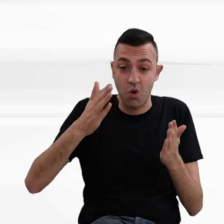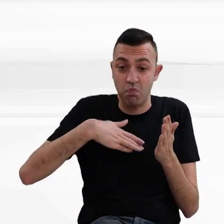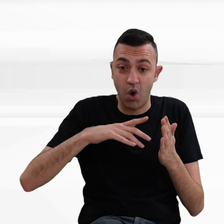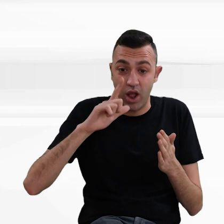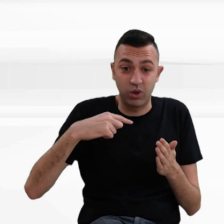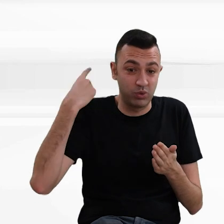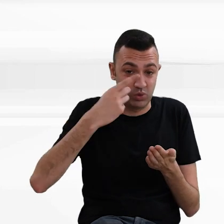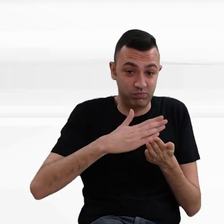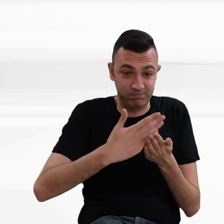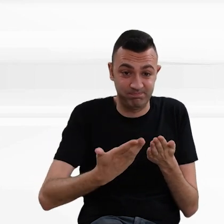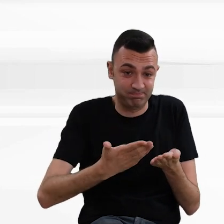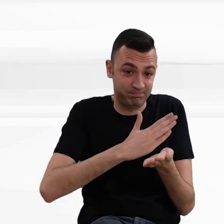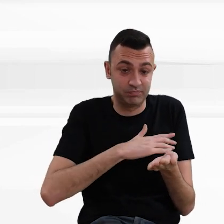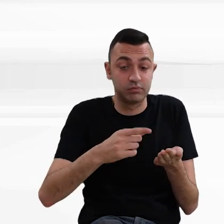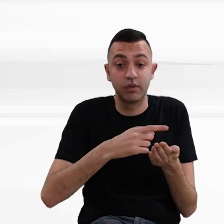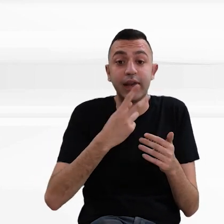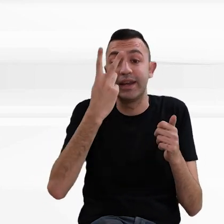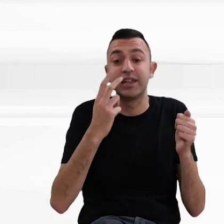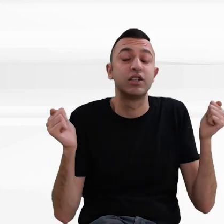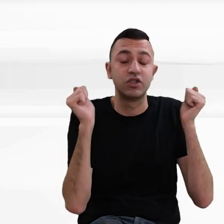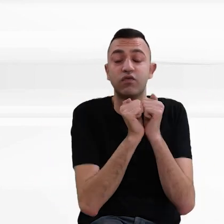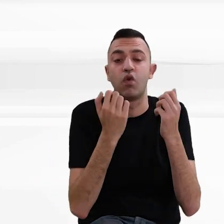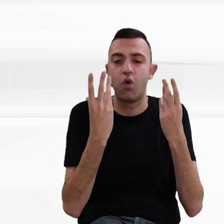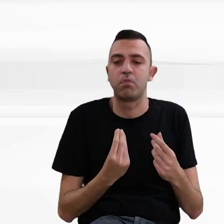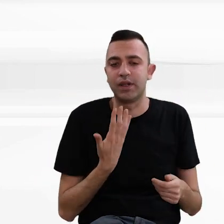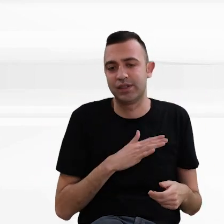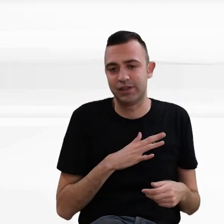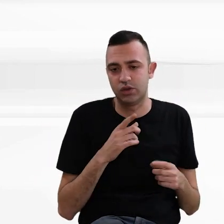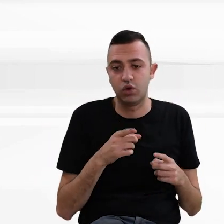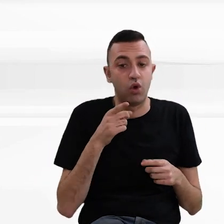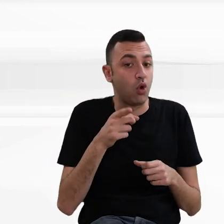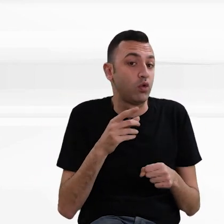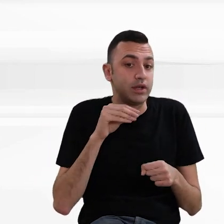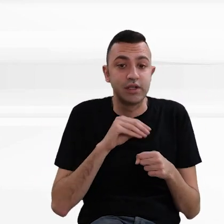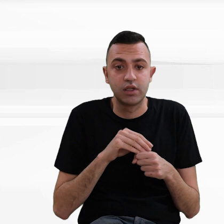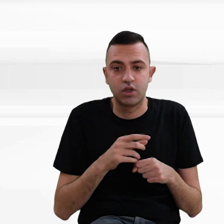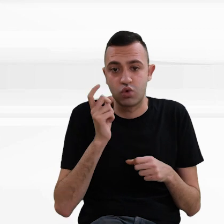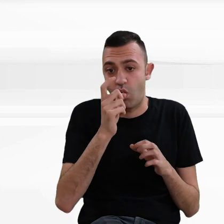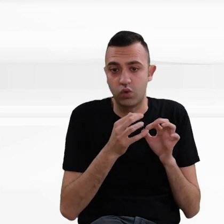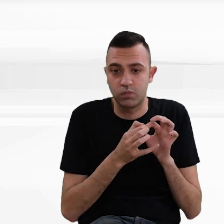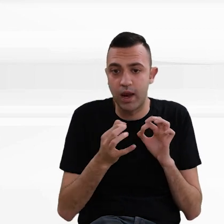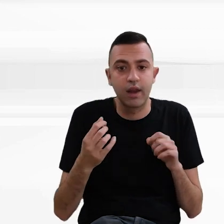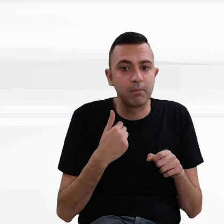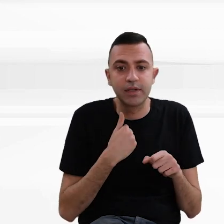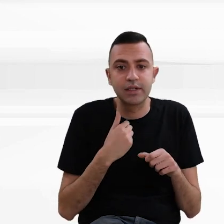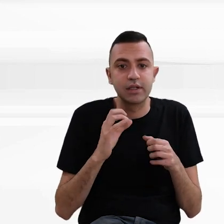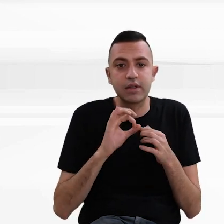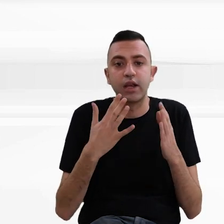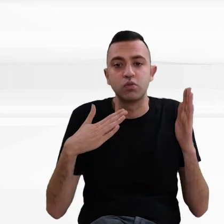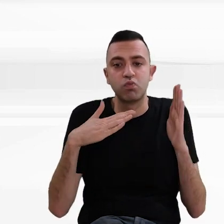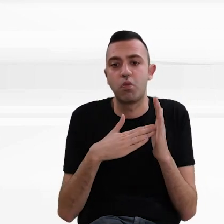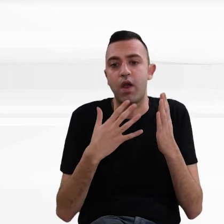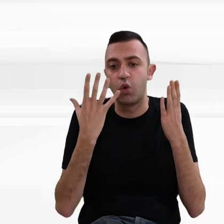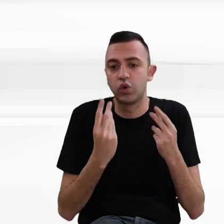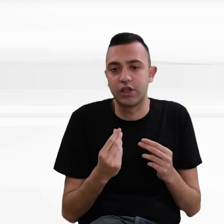alanının diğerinin bu diğer boyalar Ünalan 2 katı olması olmasını istemişti O halde ben bu 9 metreyi nasıl para nasıl